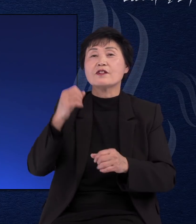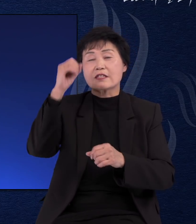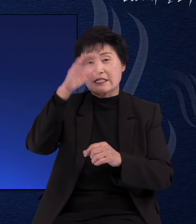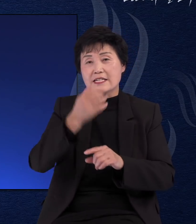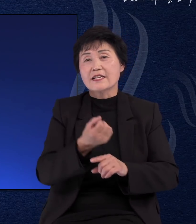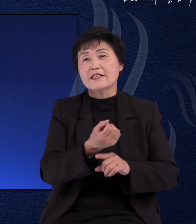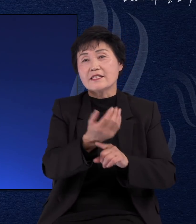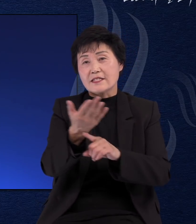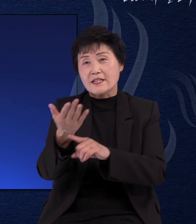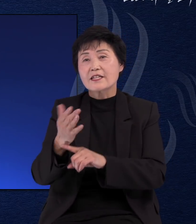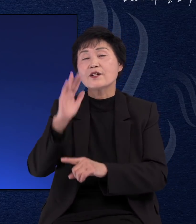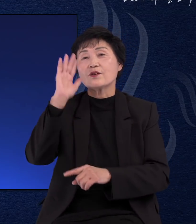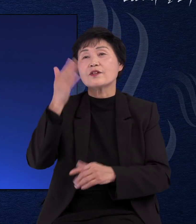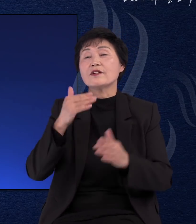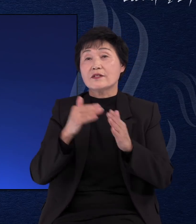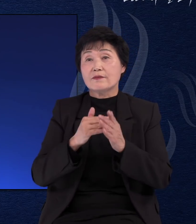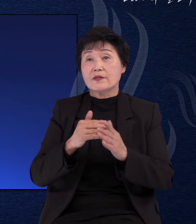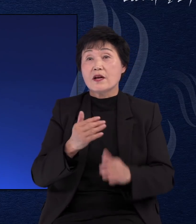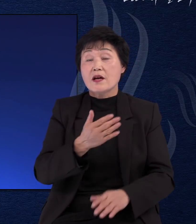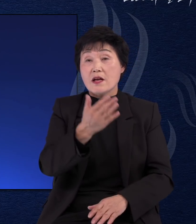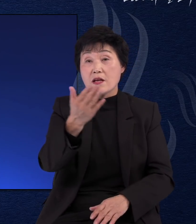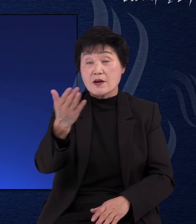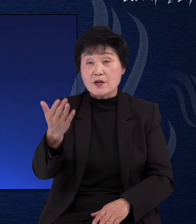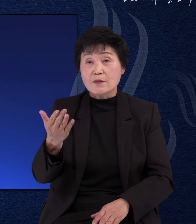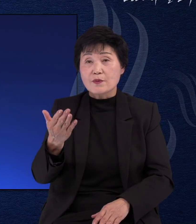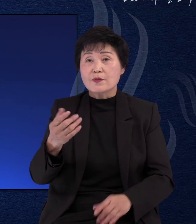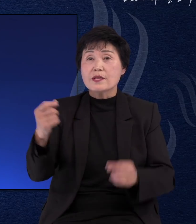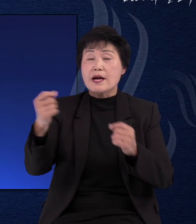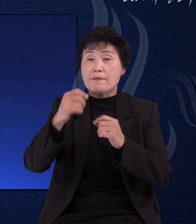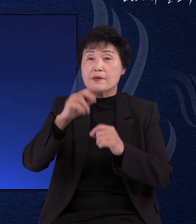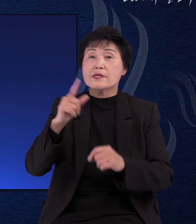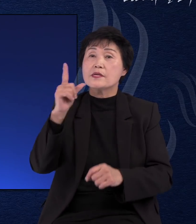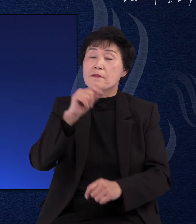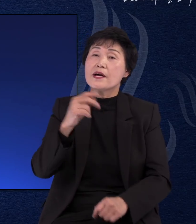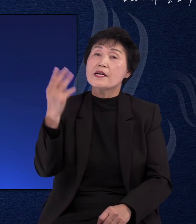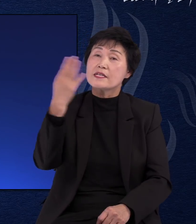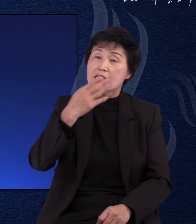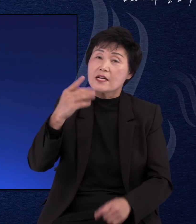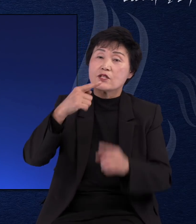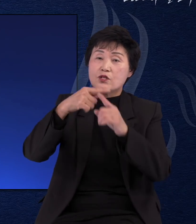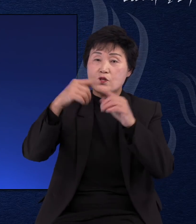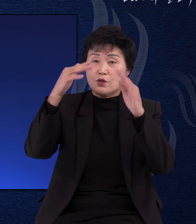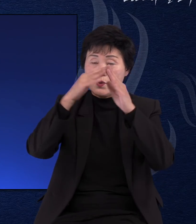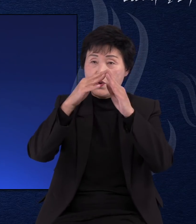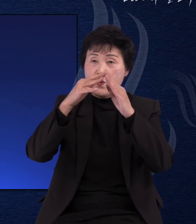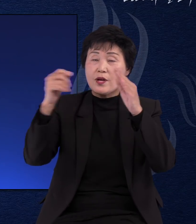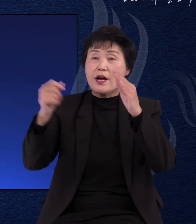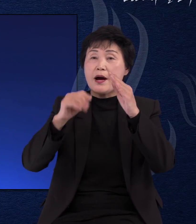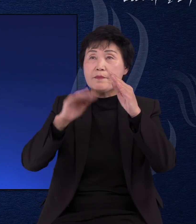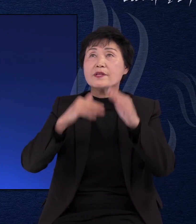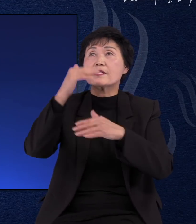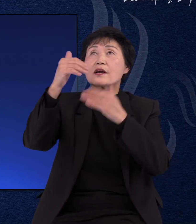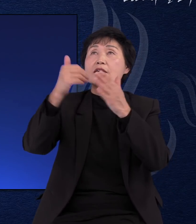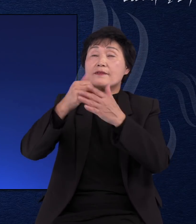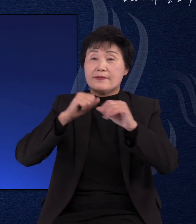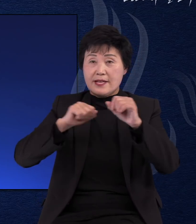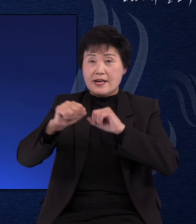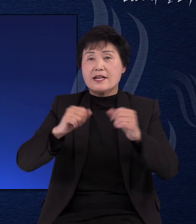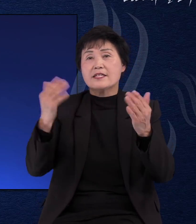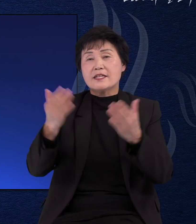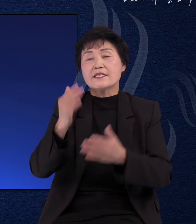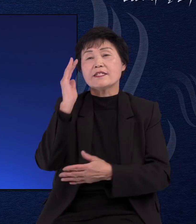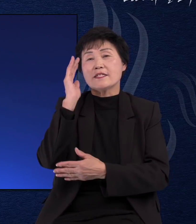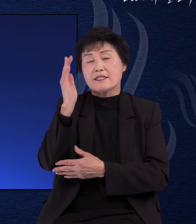여러분 앞에서 또 14,000개 교회 앞에서 하나님의 행하신 일을 전하게 되었습니다. 마지막으로 여러분에게 다시